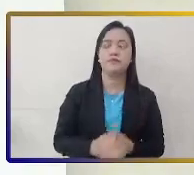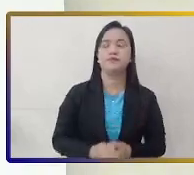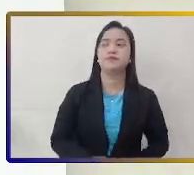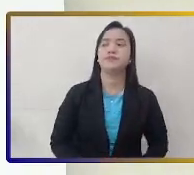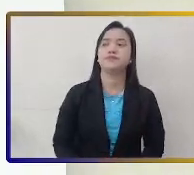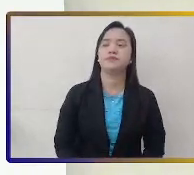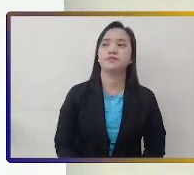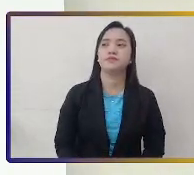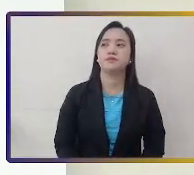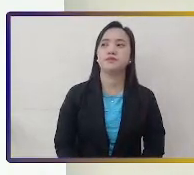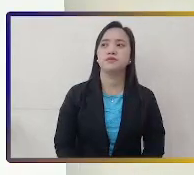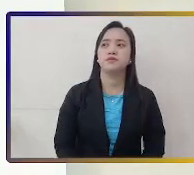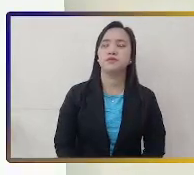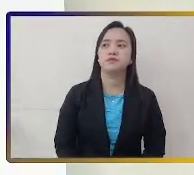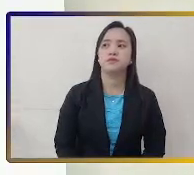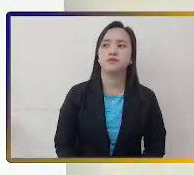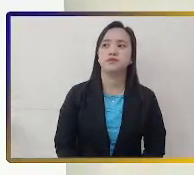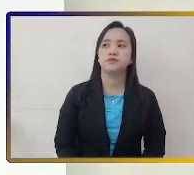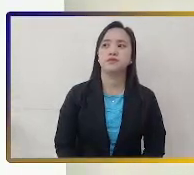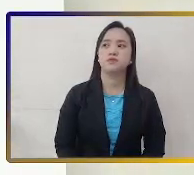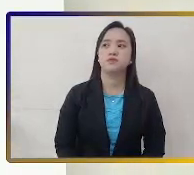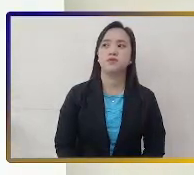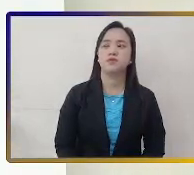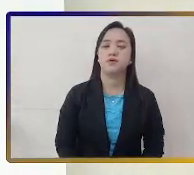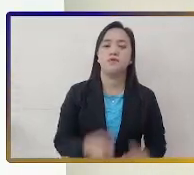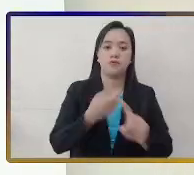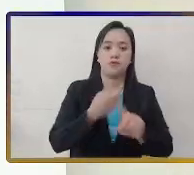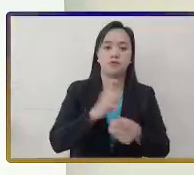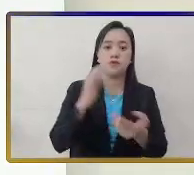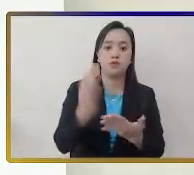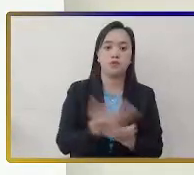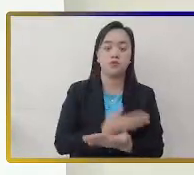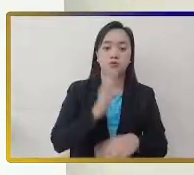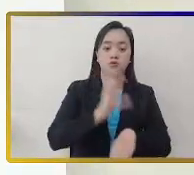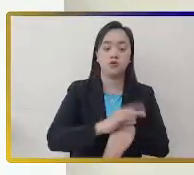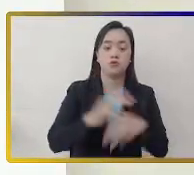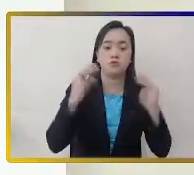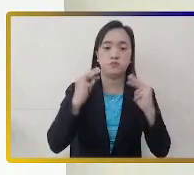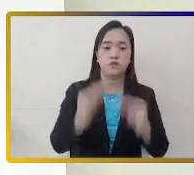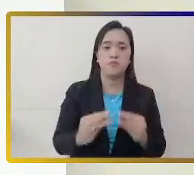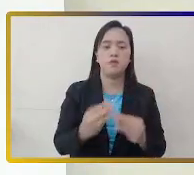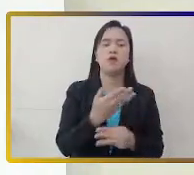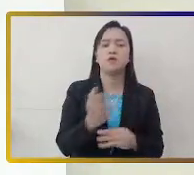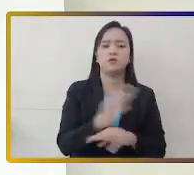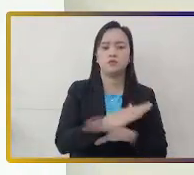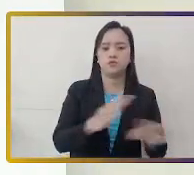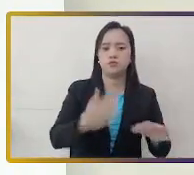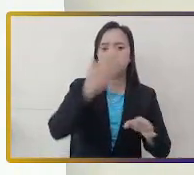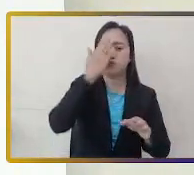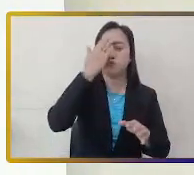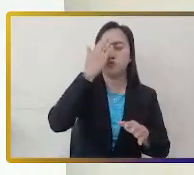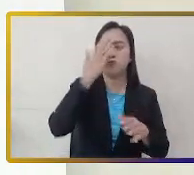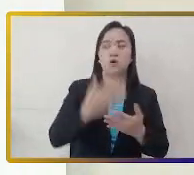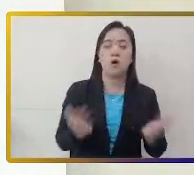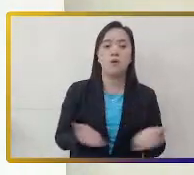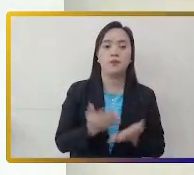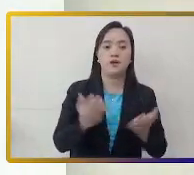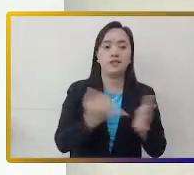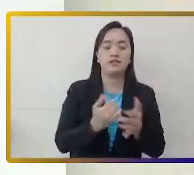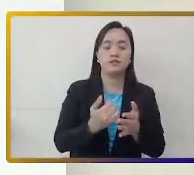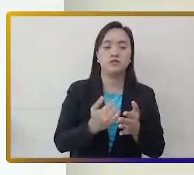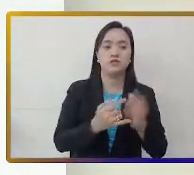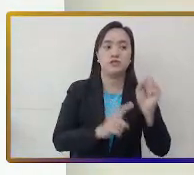dating at hindi niyo po nakita kung paano simula ng church na ito ay mamamangha kayo kung bakit meron tayong